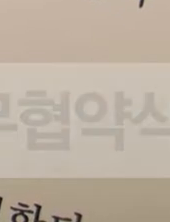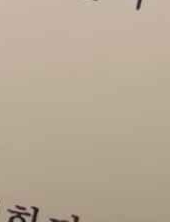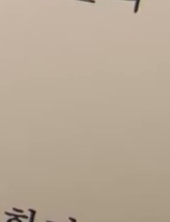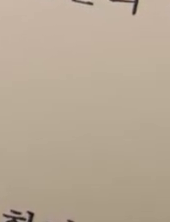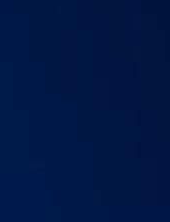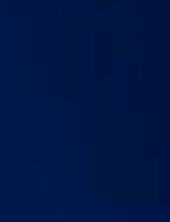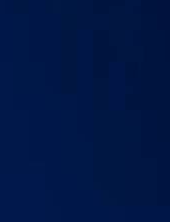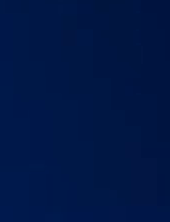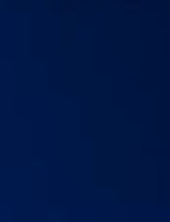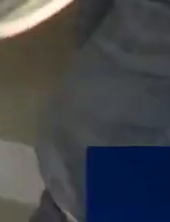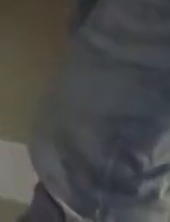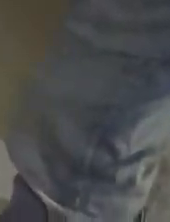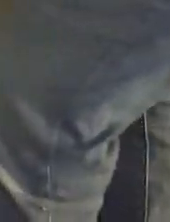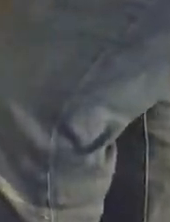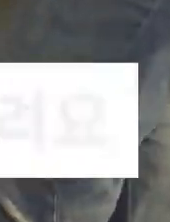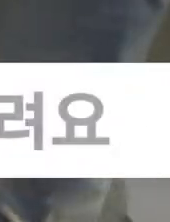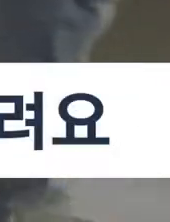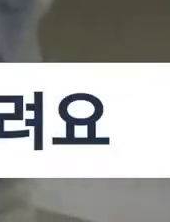열렸습니다.